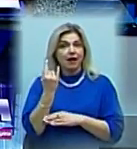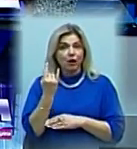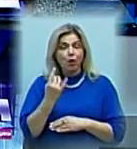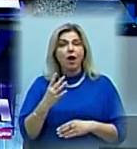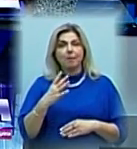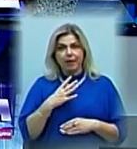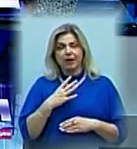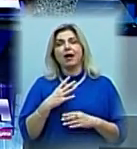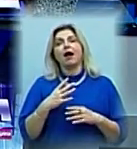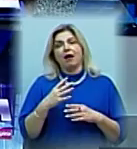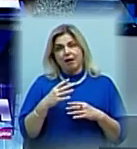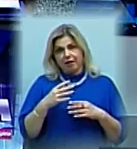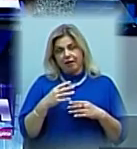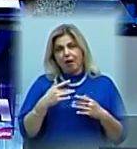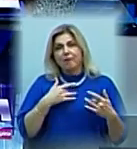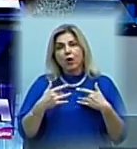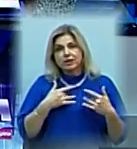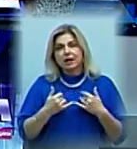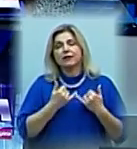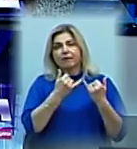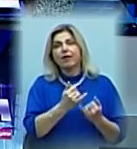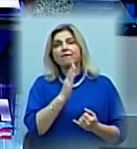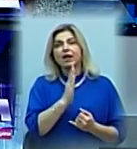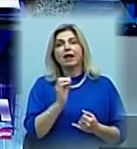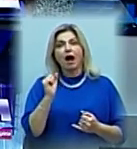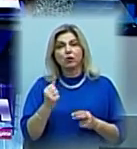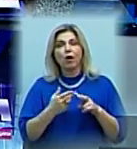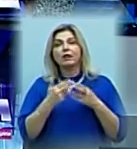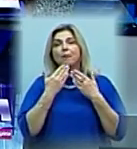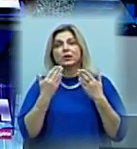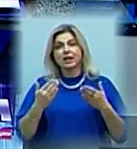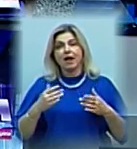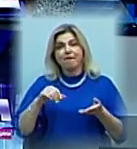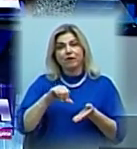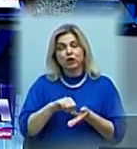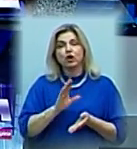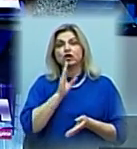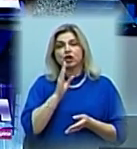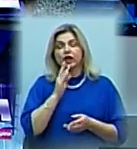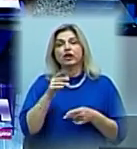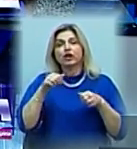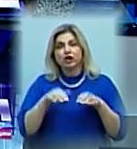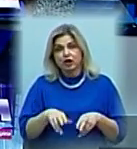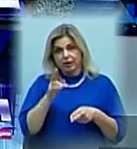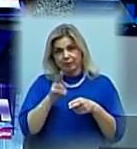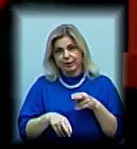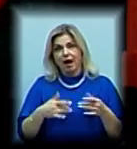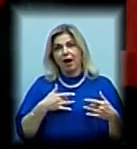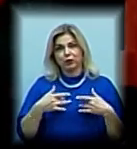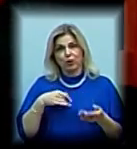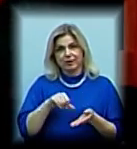відбувся бенефіс актриси Людмили Артеменко. Це був останній виступ. Жінка вирішила припинити акторську